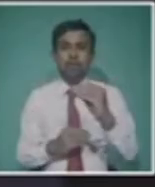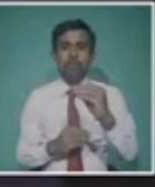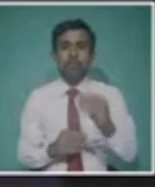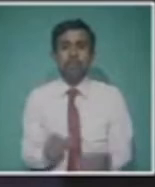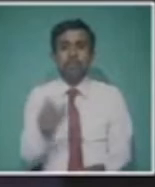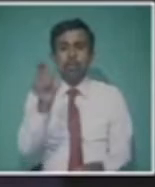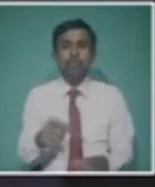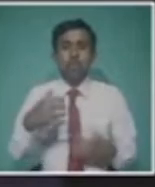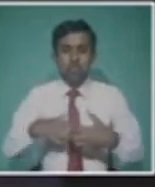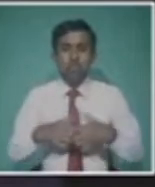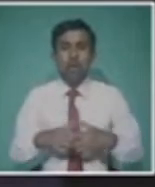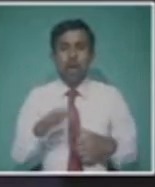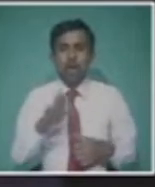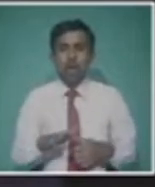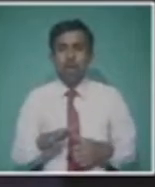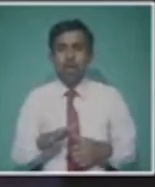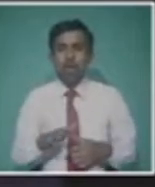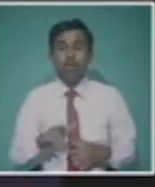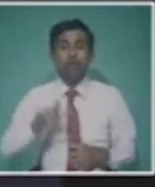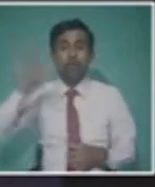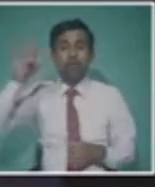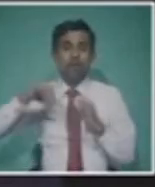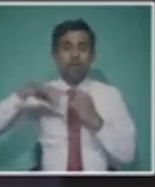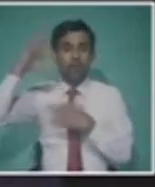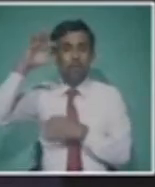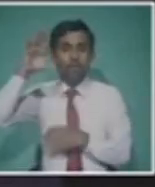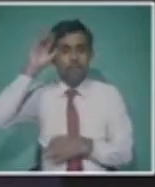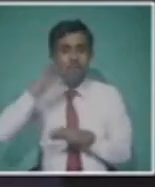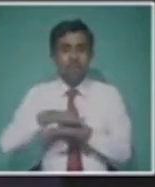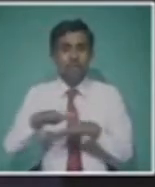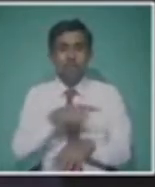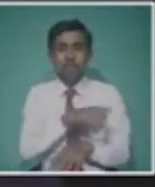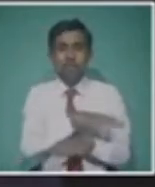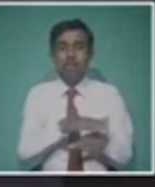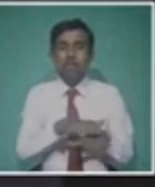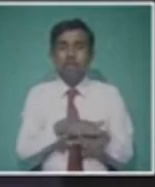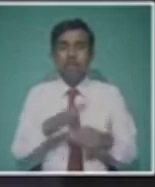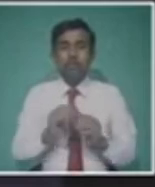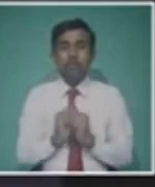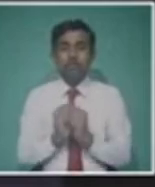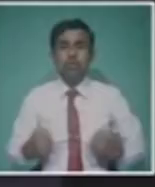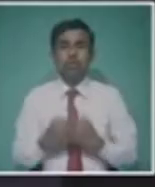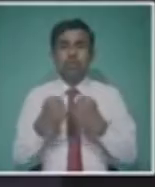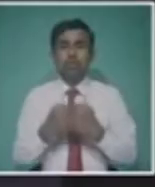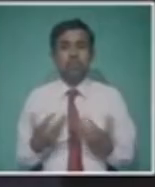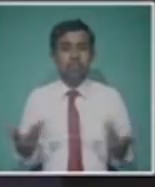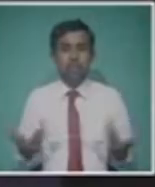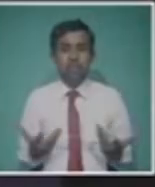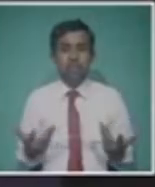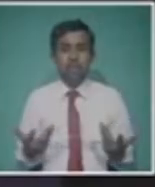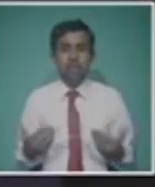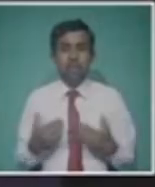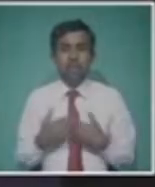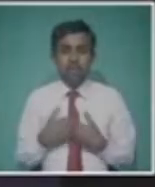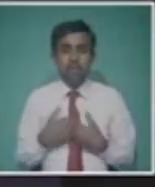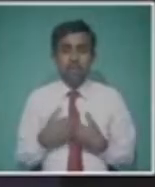කියපු ගැටලු වෙනවා මොකද විදේශීය විශ්වවිද්‍යාල ඉගෙන ගත්ත දරුවොත් එක්ක මේ දරුවොන්ට වෘත්තිකයන් විදිහට ගැටෙන්න බැරි වෙයි. හැබැයි මා විශ්වාස